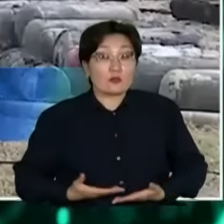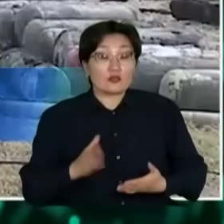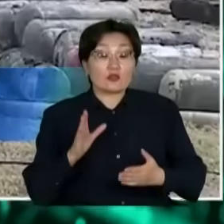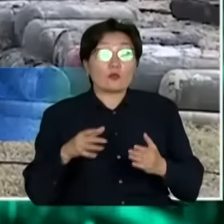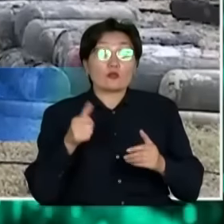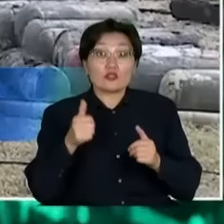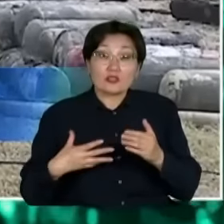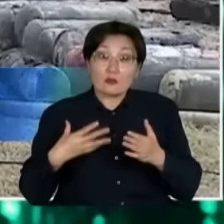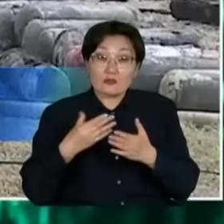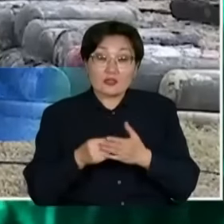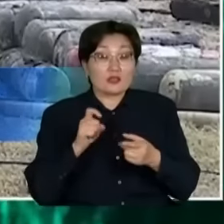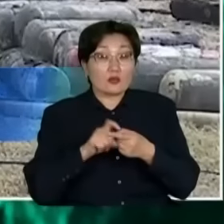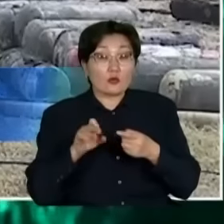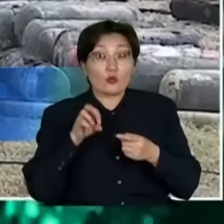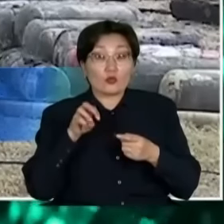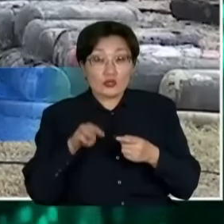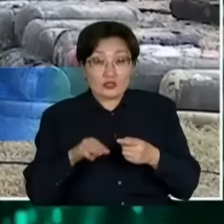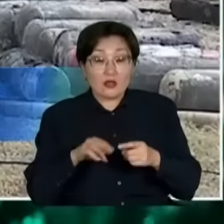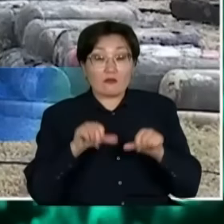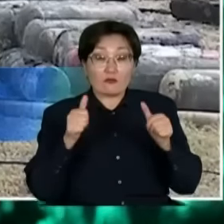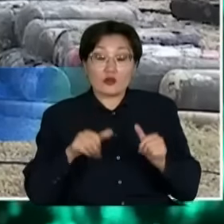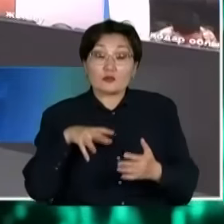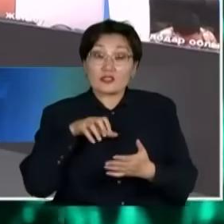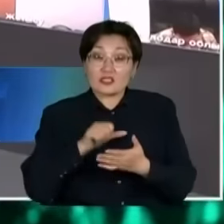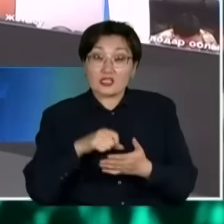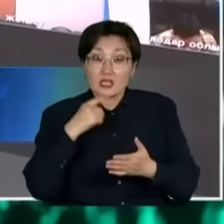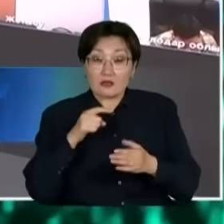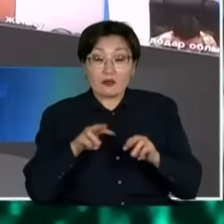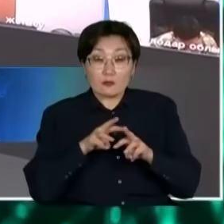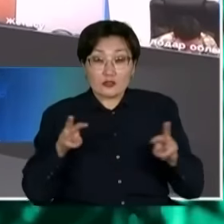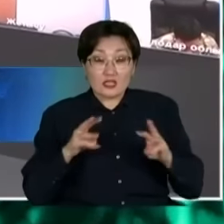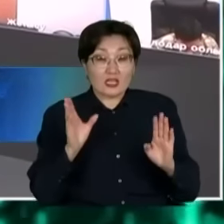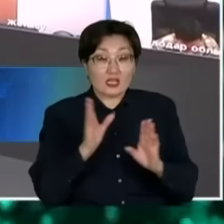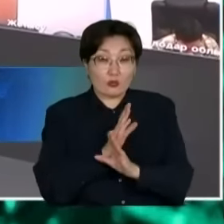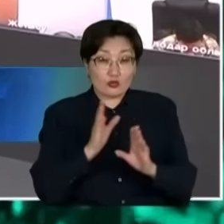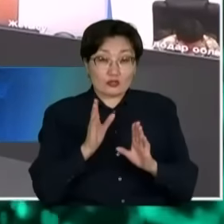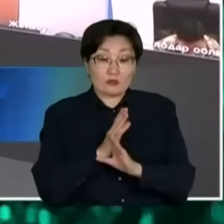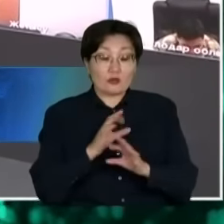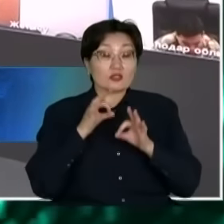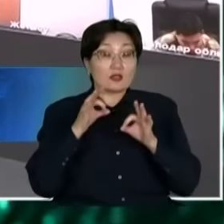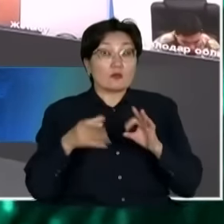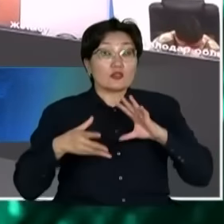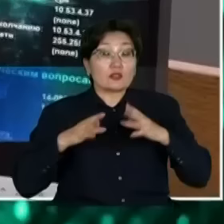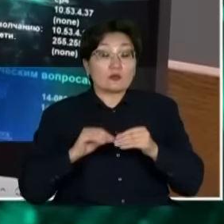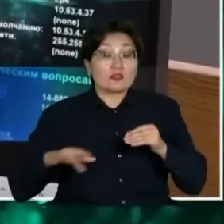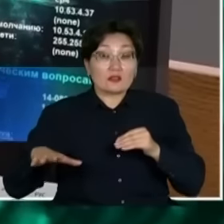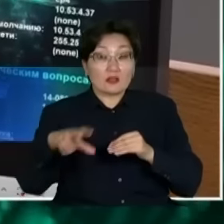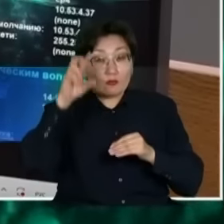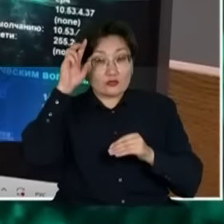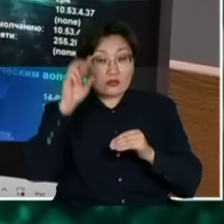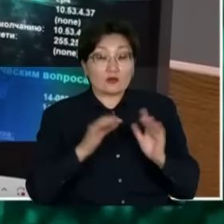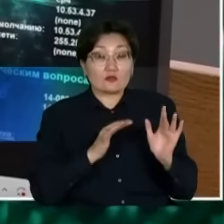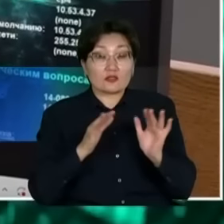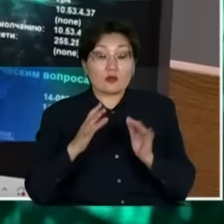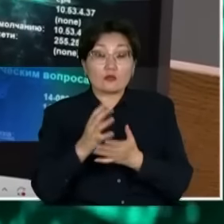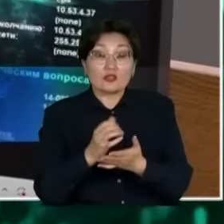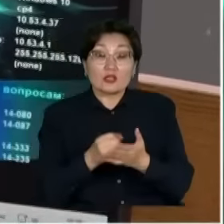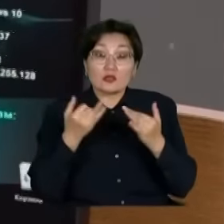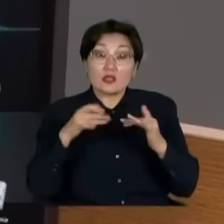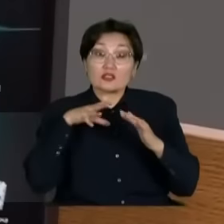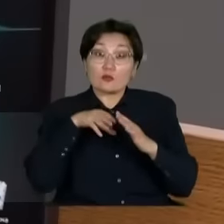оплачиваться внезависимости от формы занятости говорят в Министерстве экологии отме общая площадь государственного лесного фонда